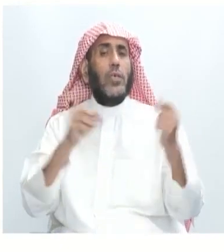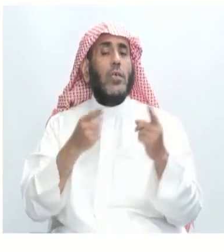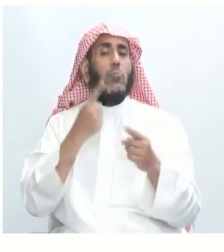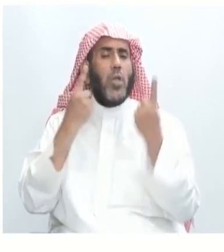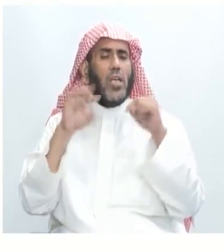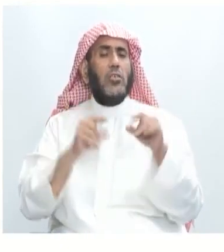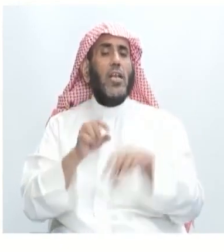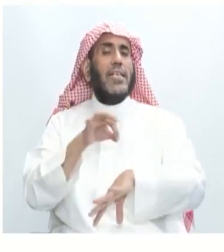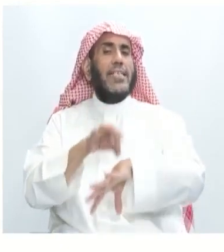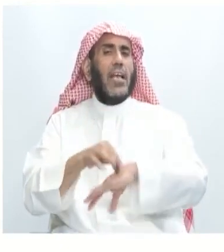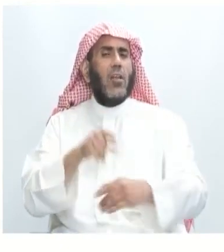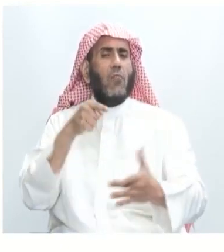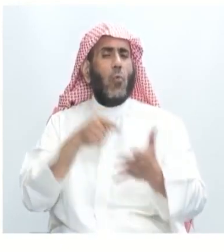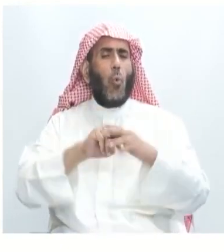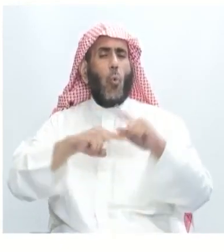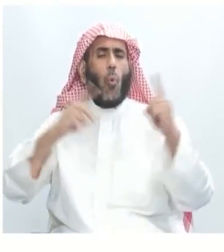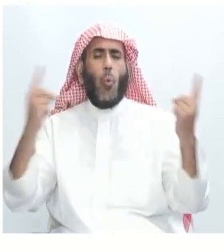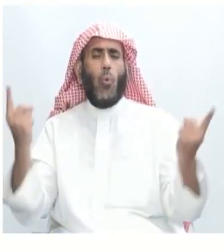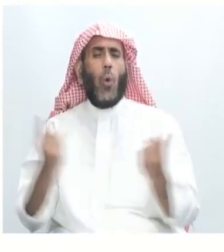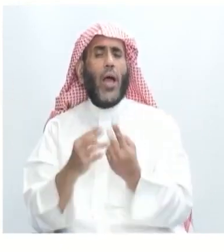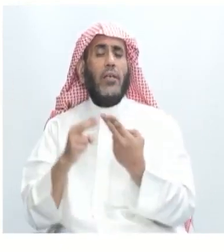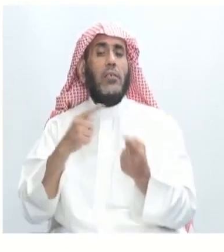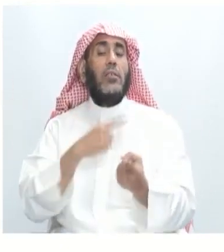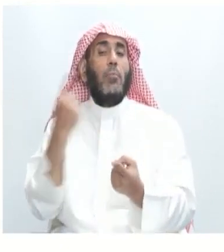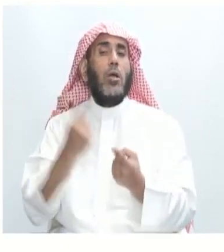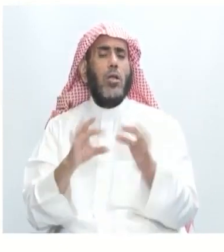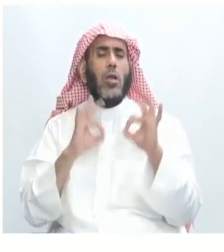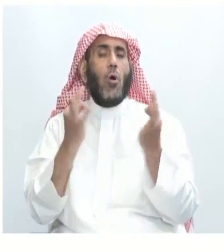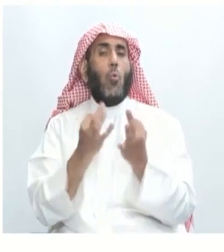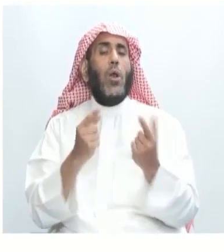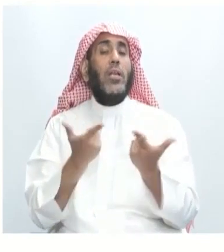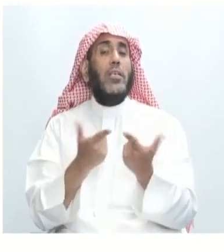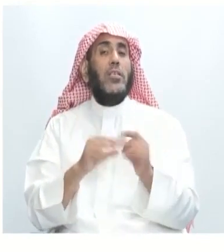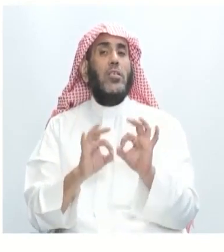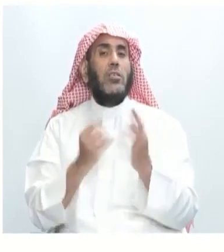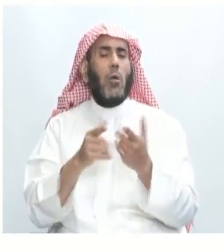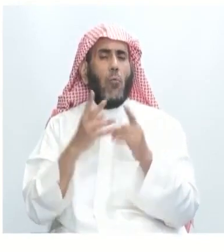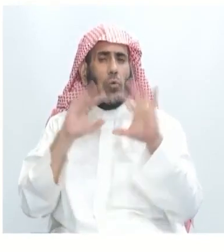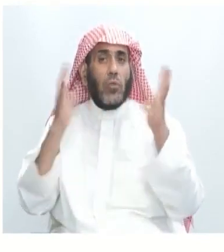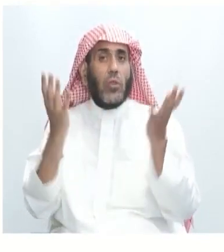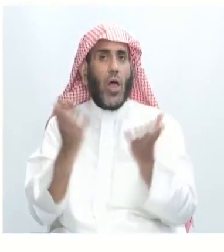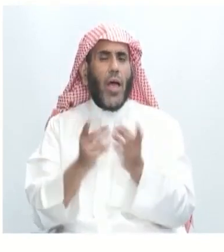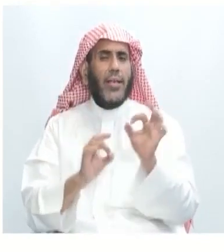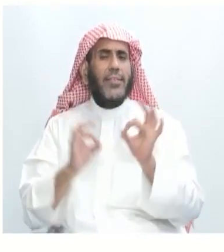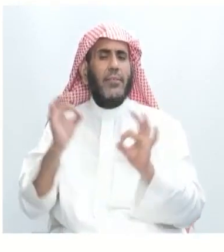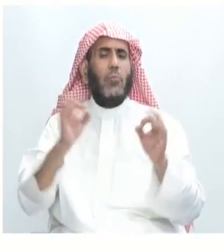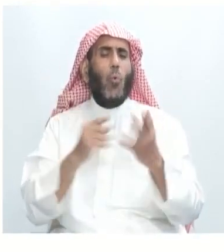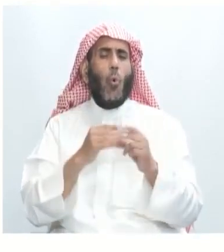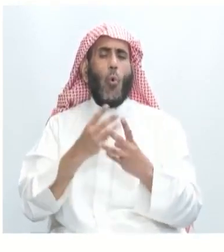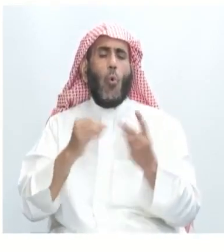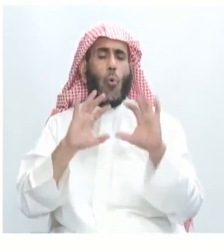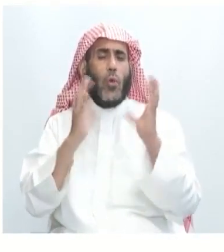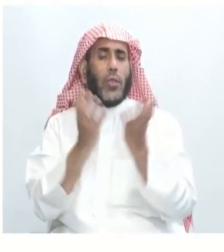الانسان في وسط عدد من الظواهر الطبيعيه والاجتماعيه يعيش الانسان في وصف في وسط عدد من